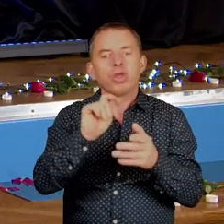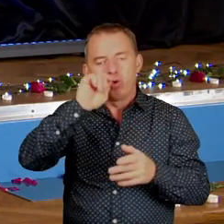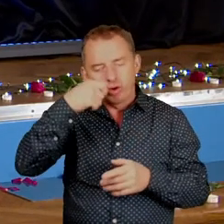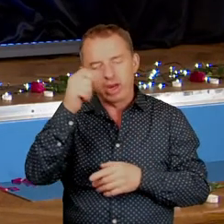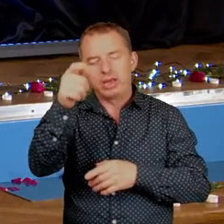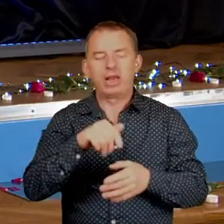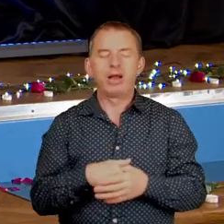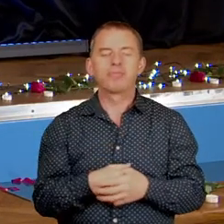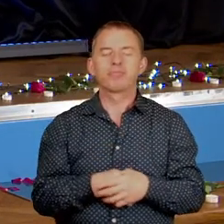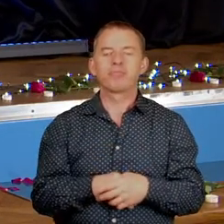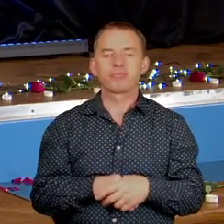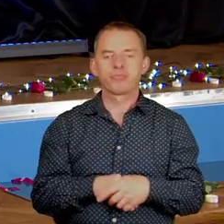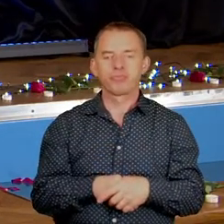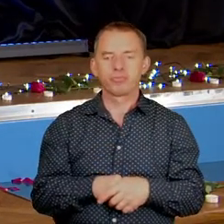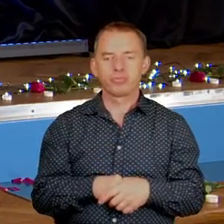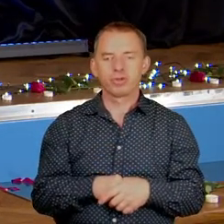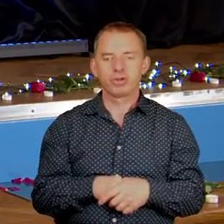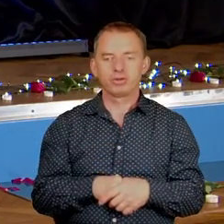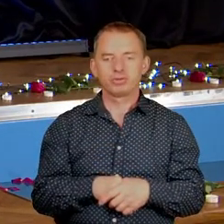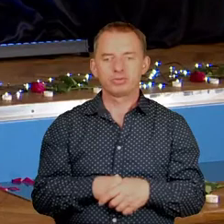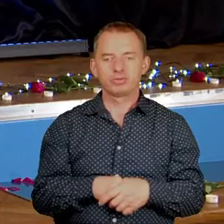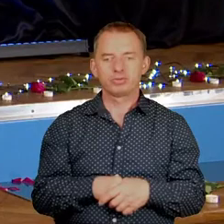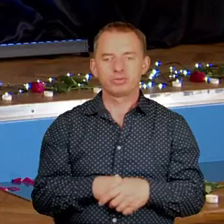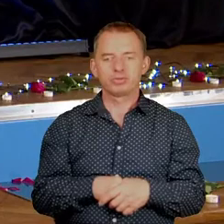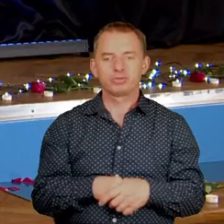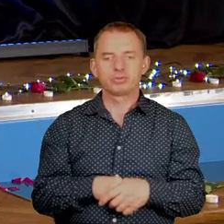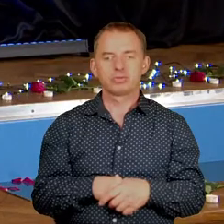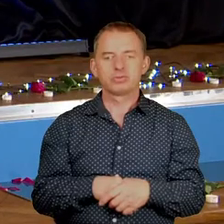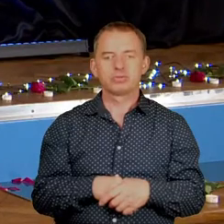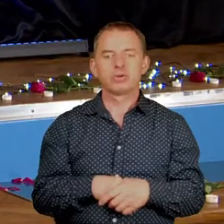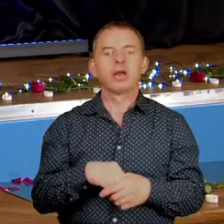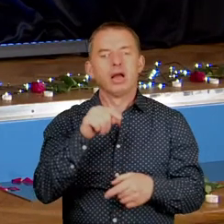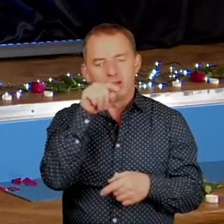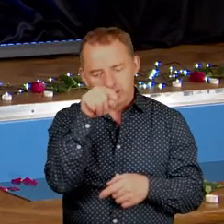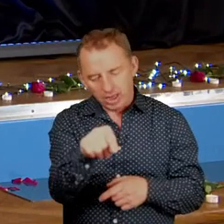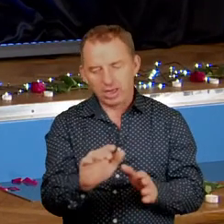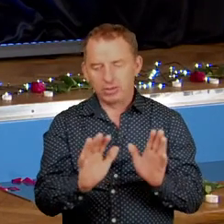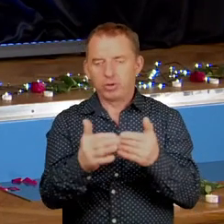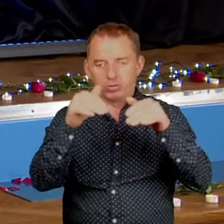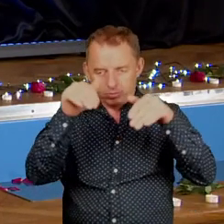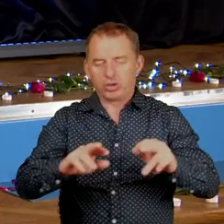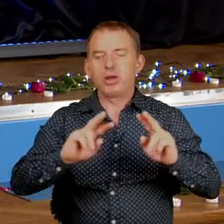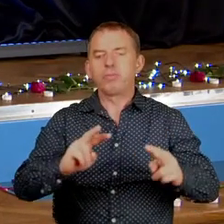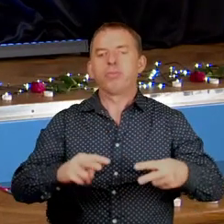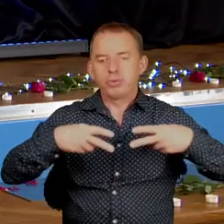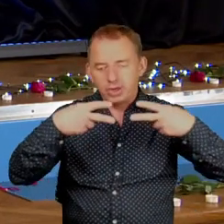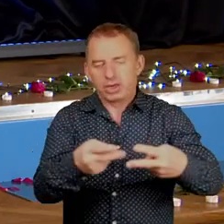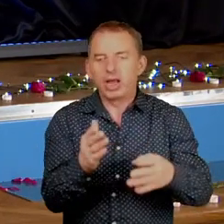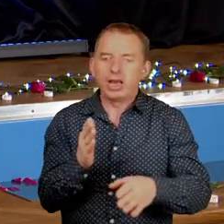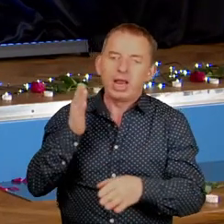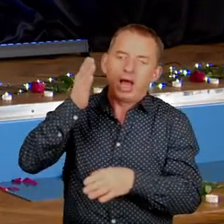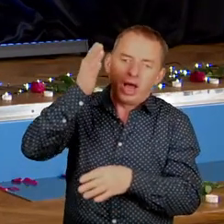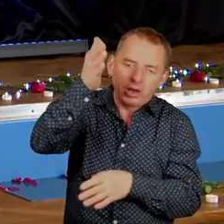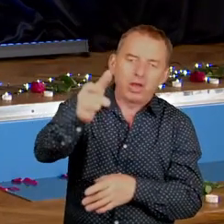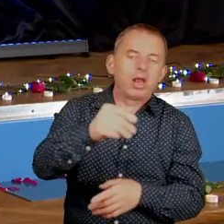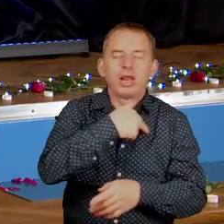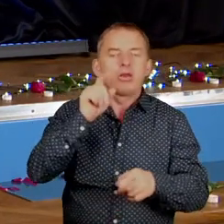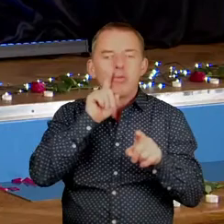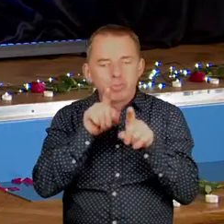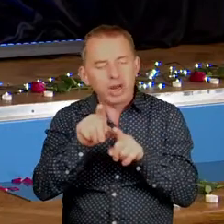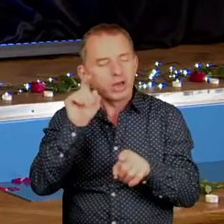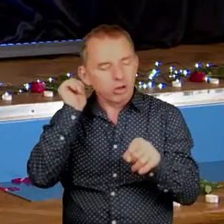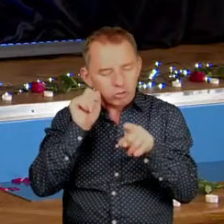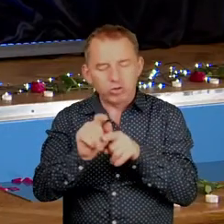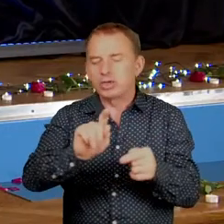It presents hope to our Ukrainian brothers and sisters. I w ten sposób możemy przekazać nadzieję naszym braciom i siostrom z